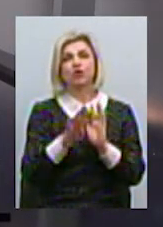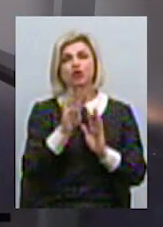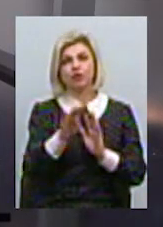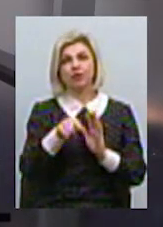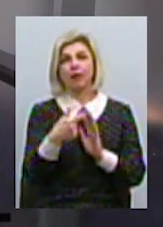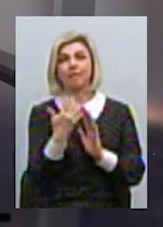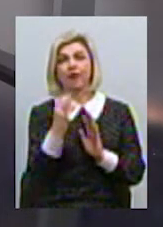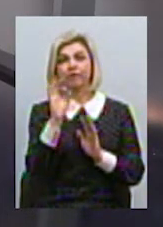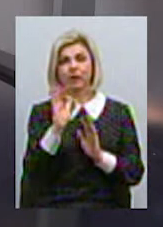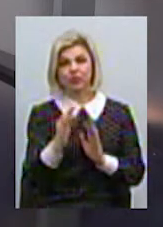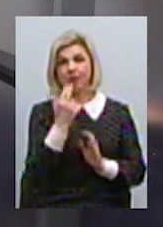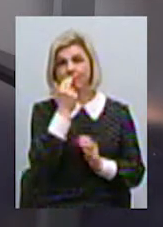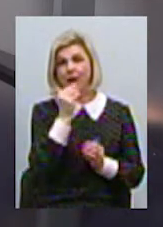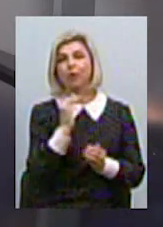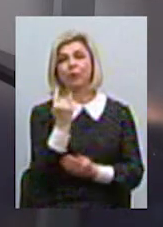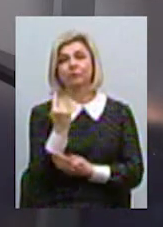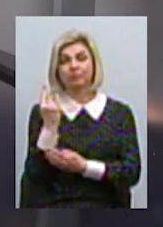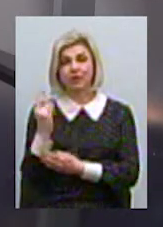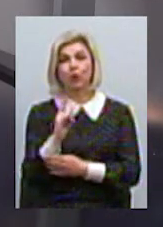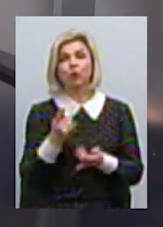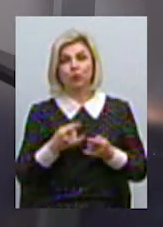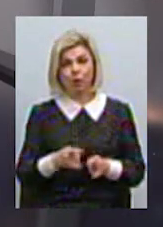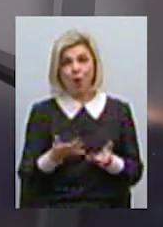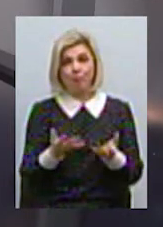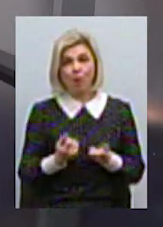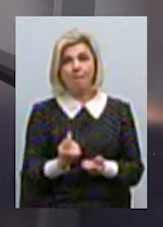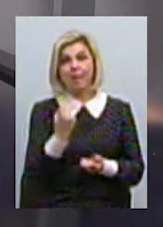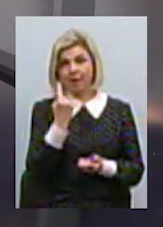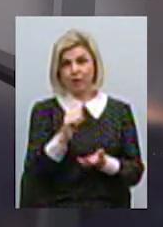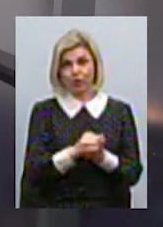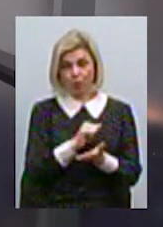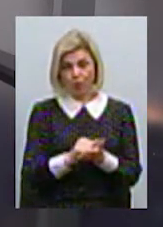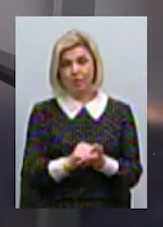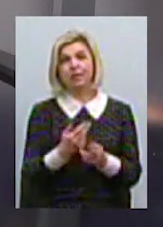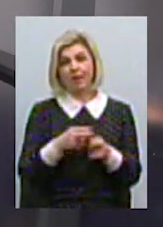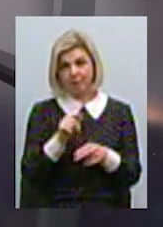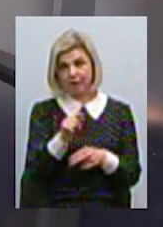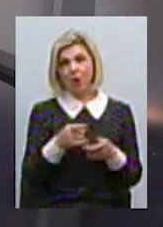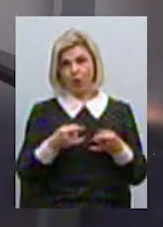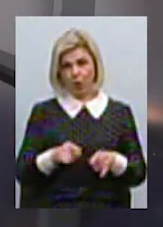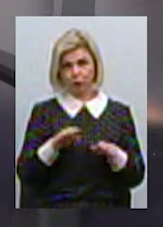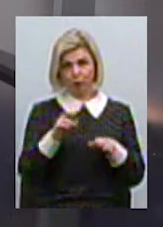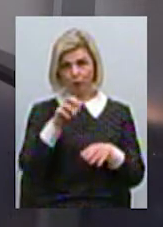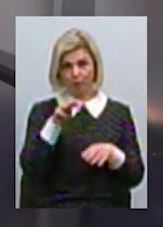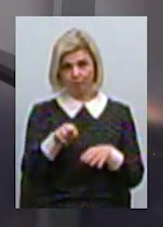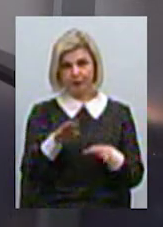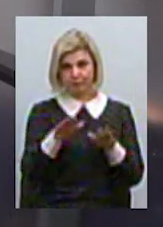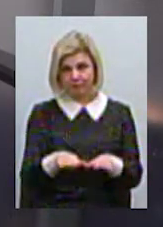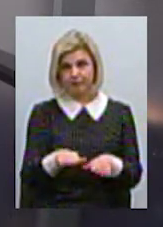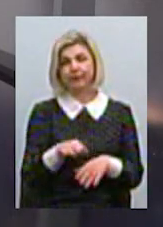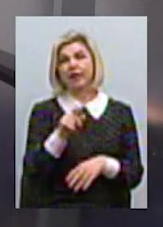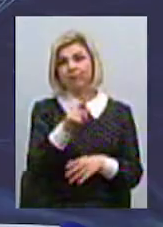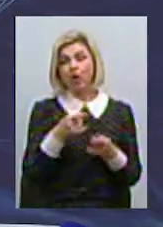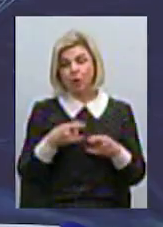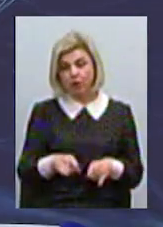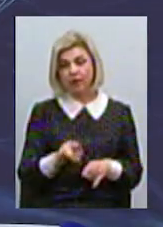84,5% наших малюків, які народжуються, вони отримують свій перший документ саме в пологовому будинку. Вони вже народжуються вільними людьми, їм